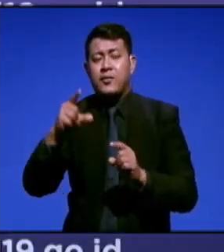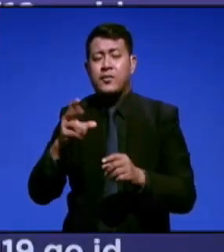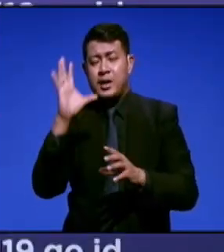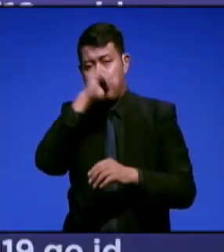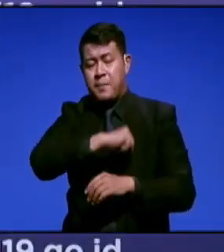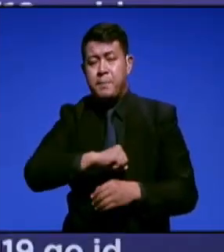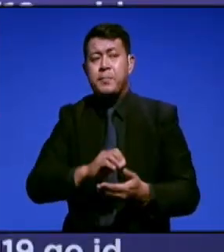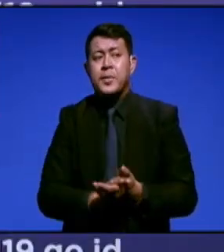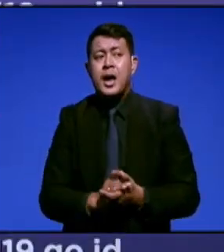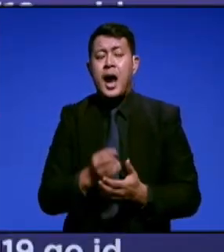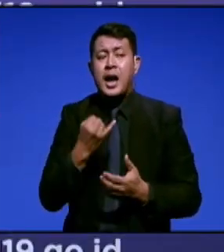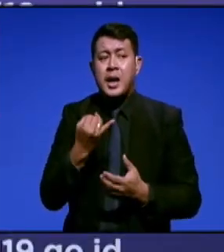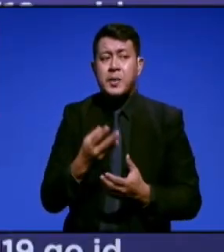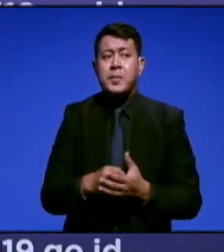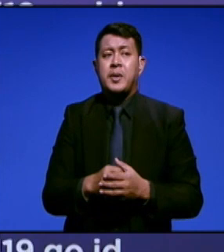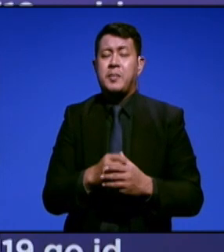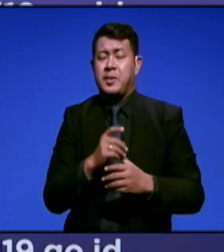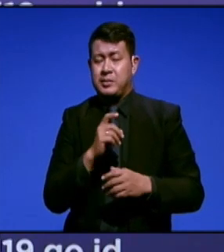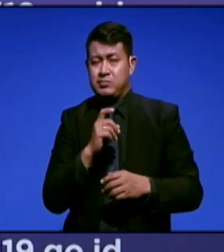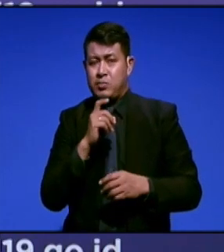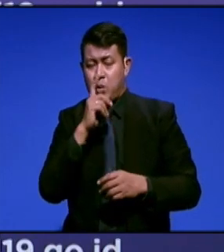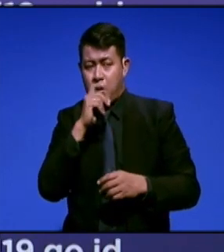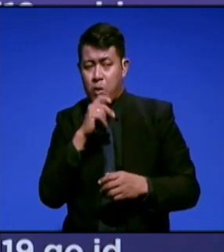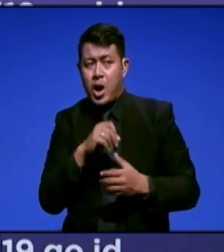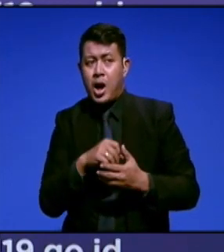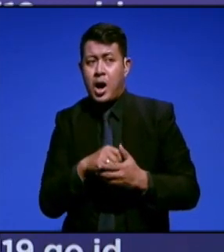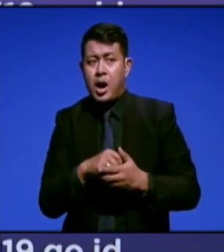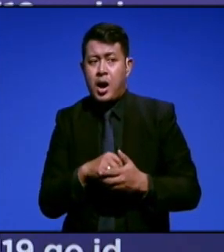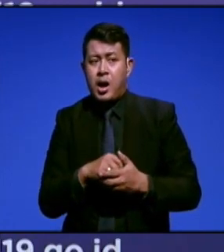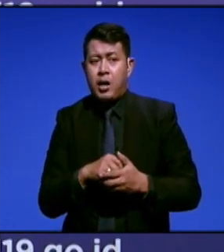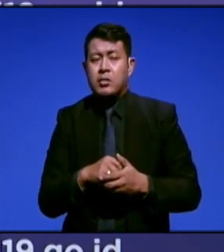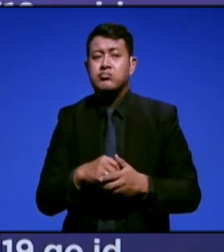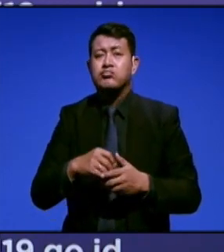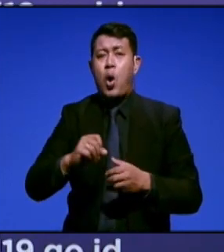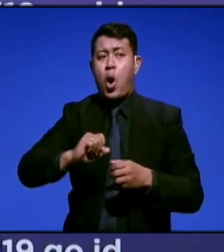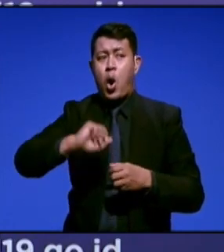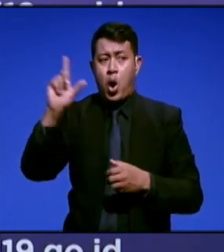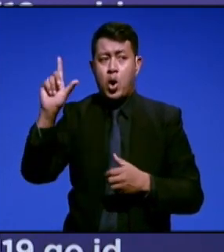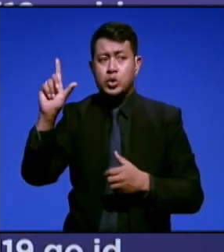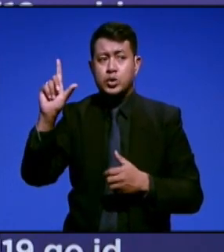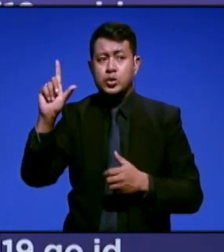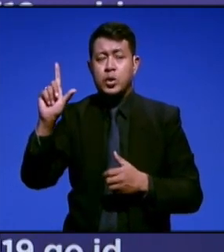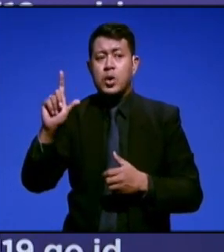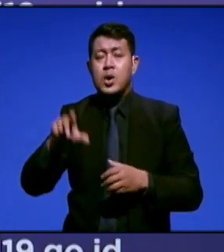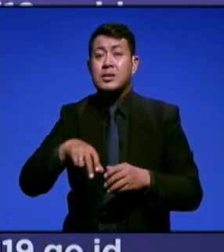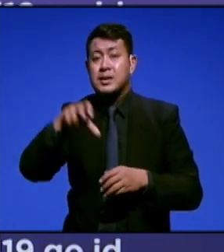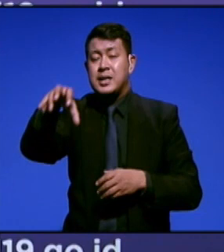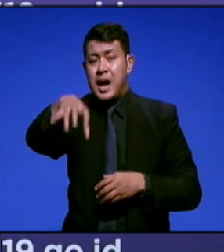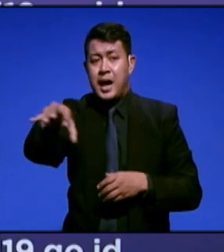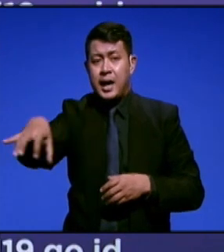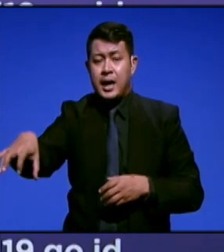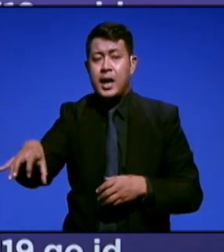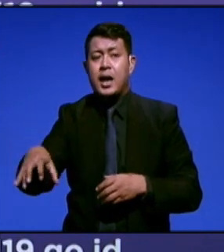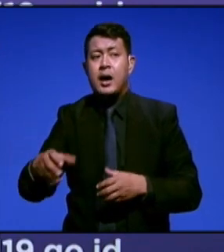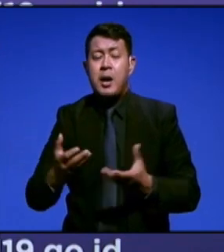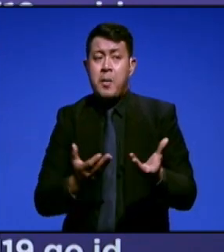Jadi ada beberapa kecenderungan-kecenderungan ya, yaitu ada juga yang akhirnya lolos ya ke daerah mereka,